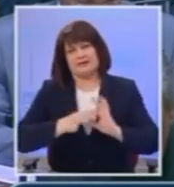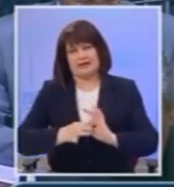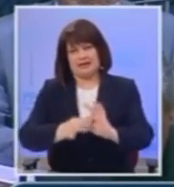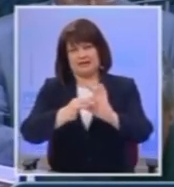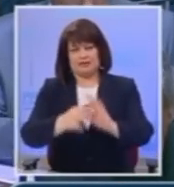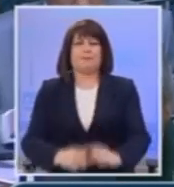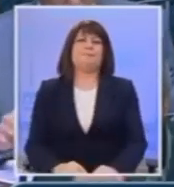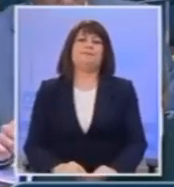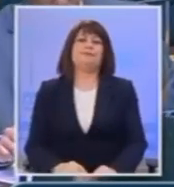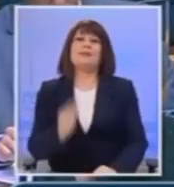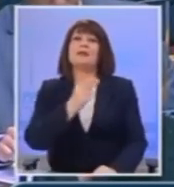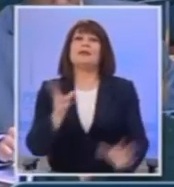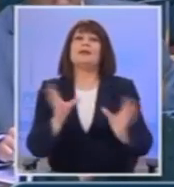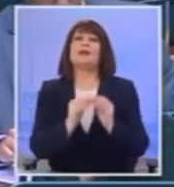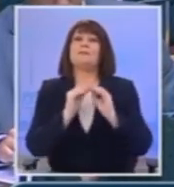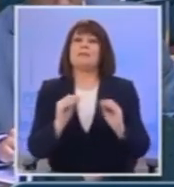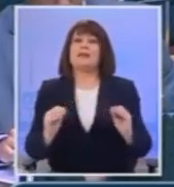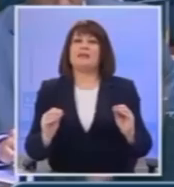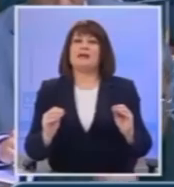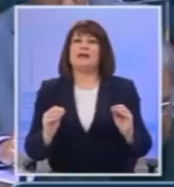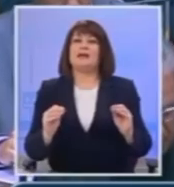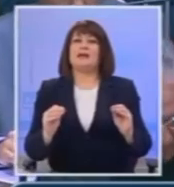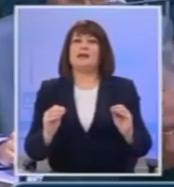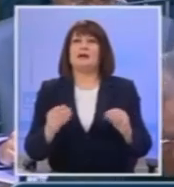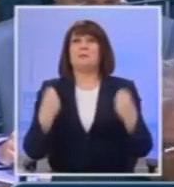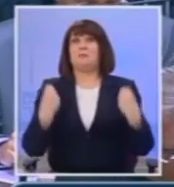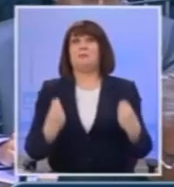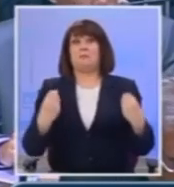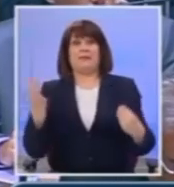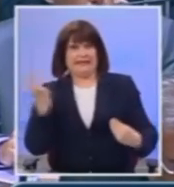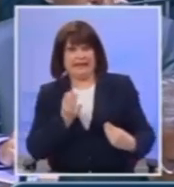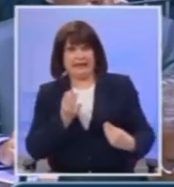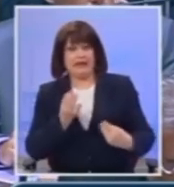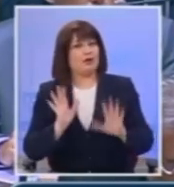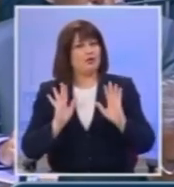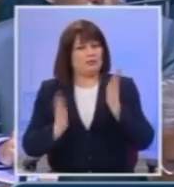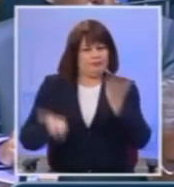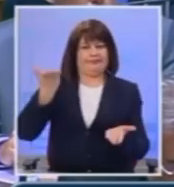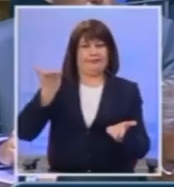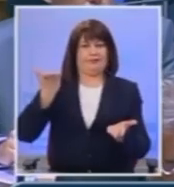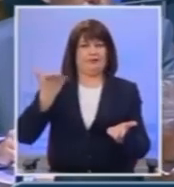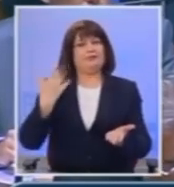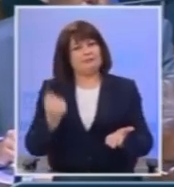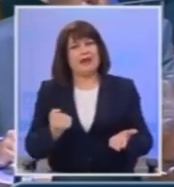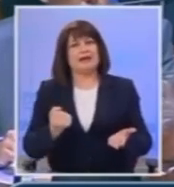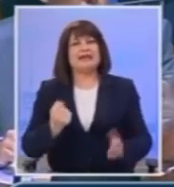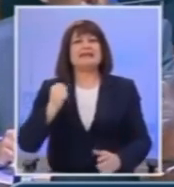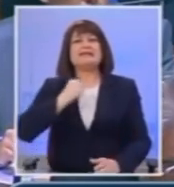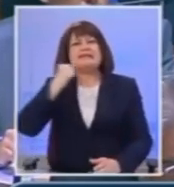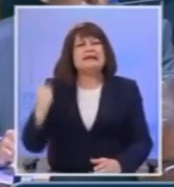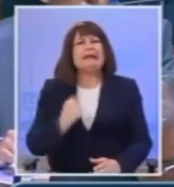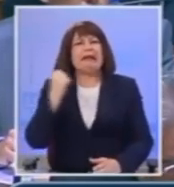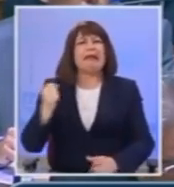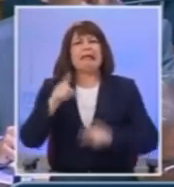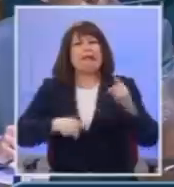Βέβαια η παιδεία δεν ήταν παράδεισος με το προηγούμενο καθεστώς. Υπήρχε ανισότητα, υπήρχαν συντηρητικές ιδεολειψίες,